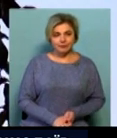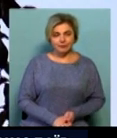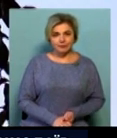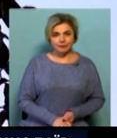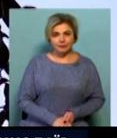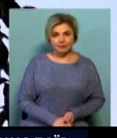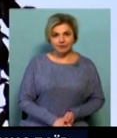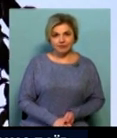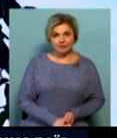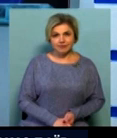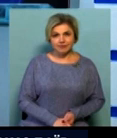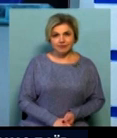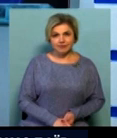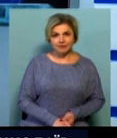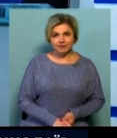телевізійні новини Миколаївщини.